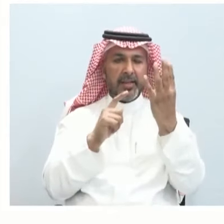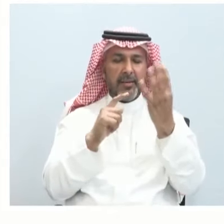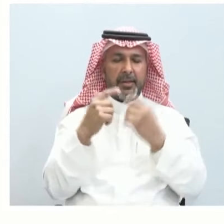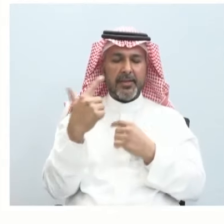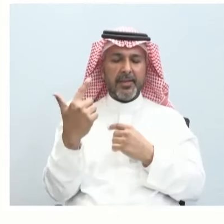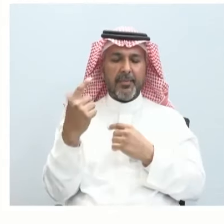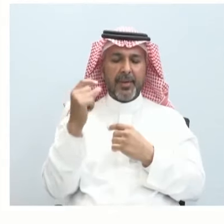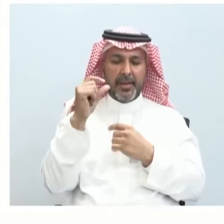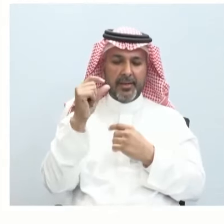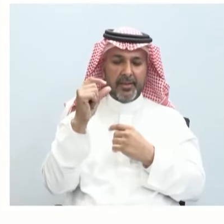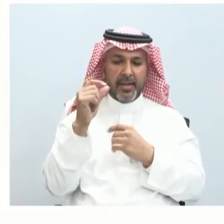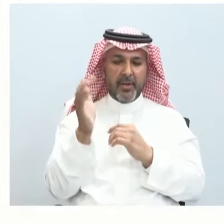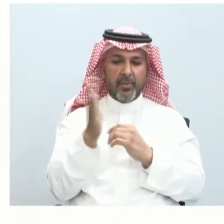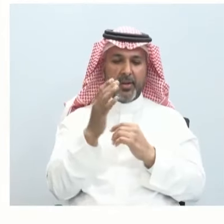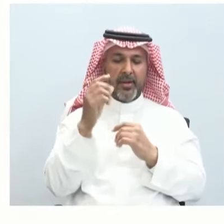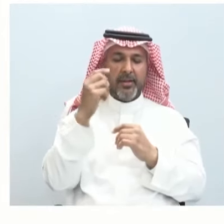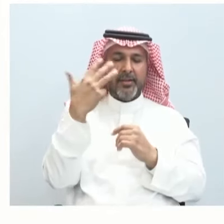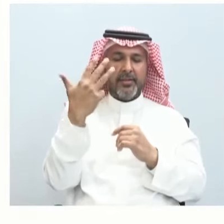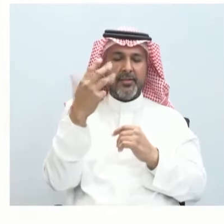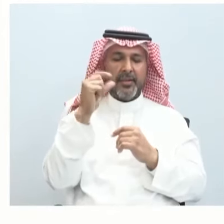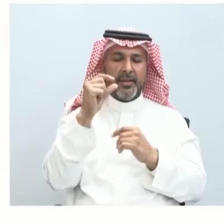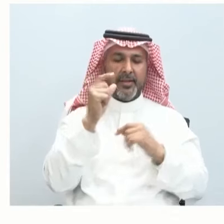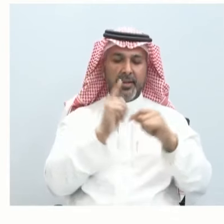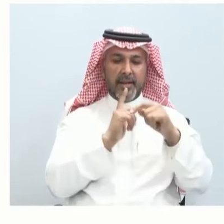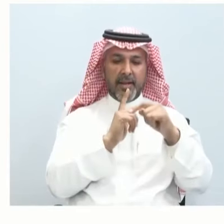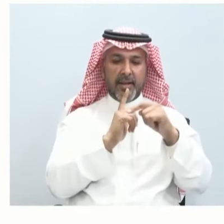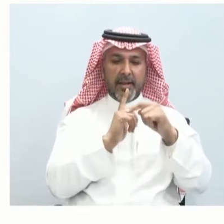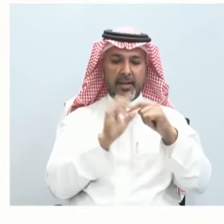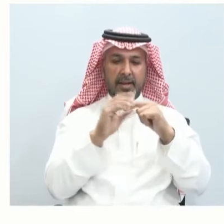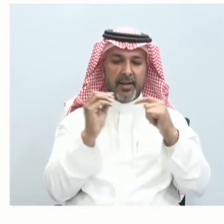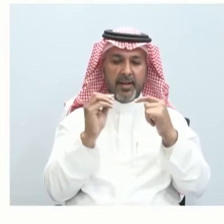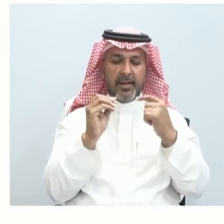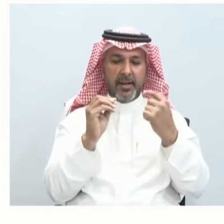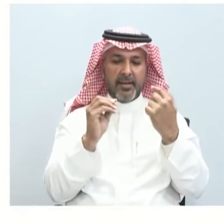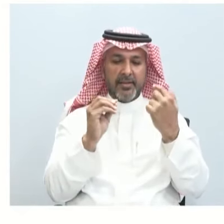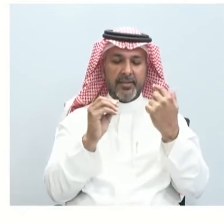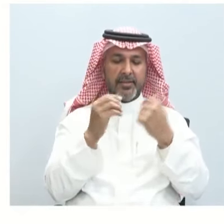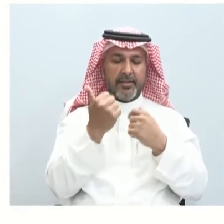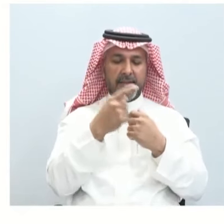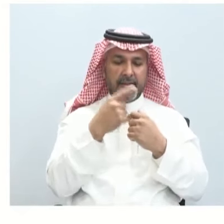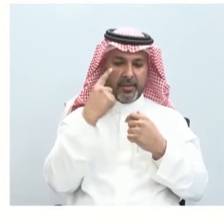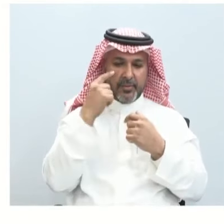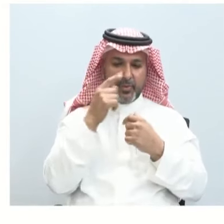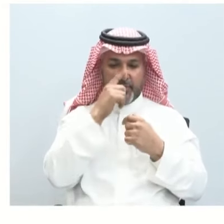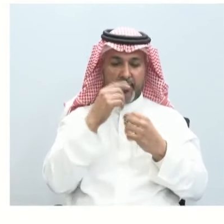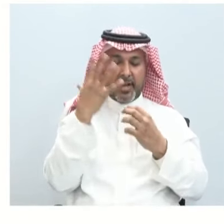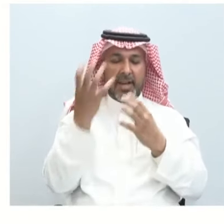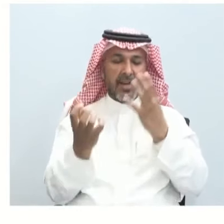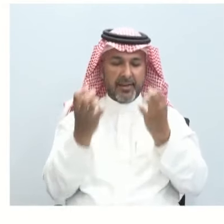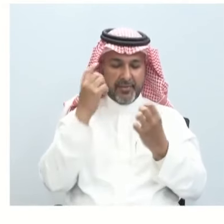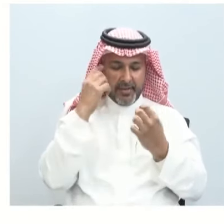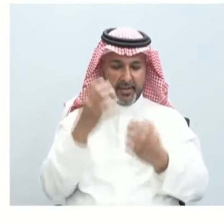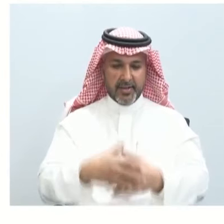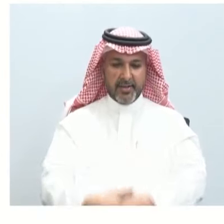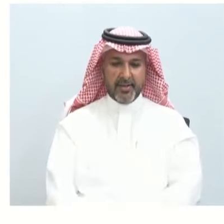سنقوم بطرح تسعه دلال من الطرف الايمن ومن الطرف الايسر فنحصل على سبعه دال ناقص